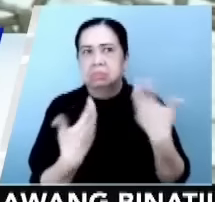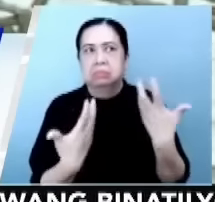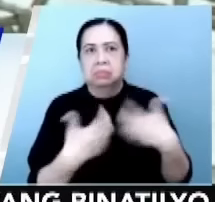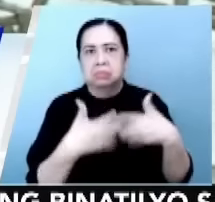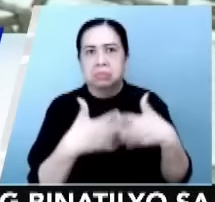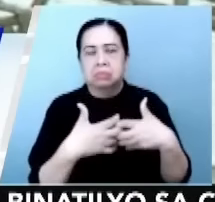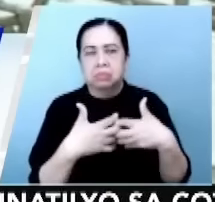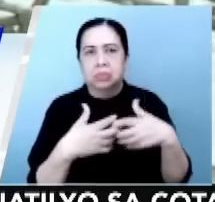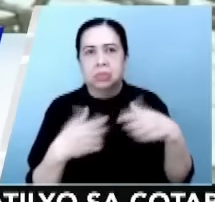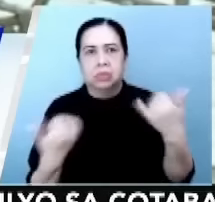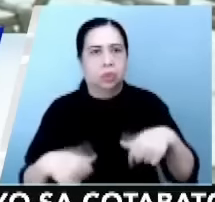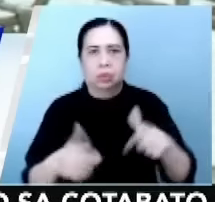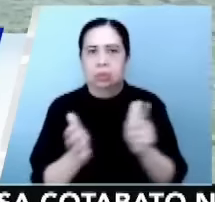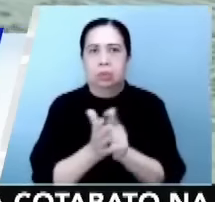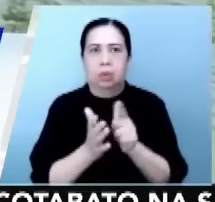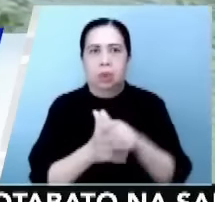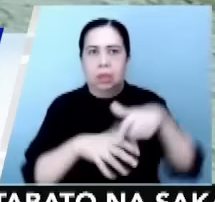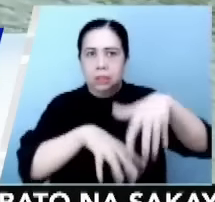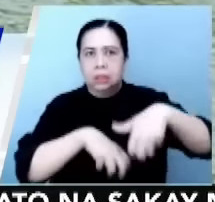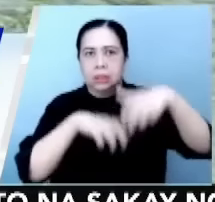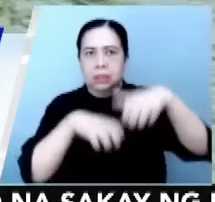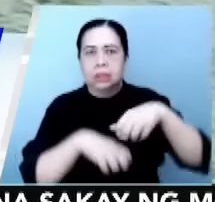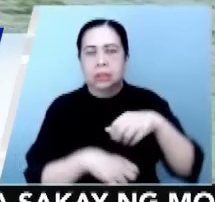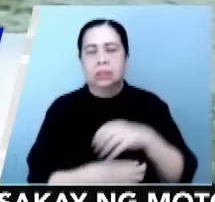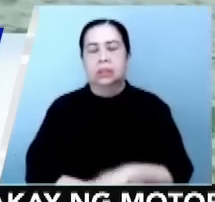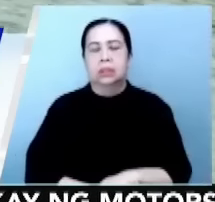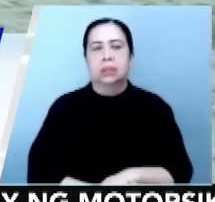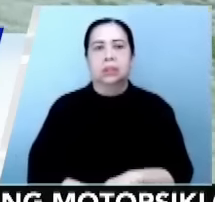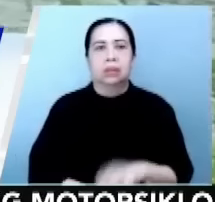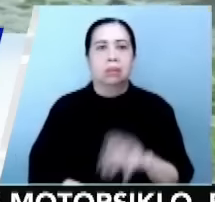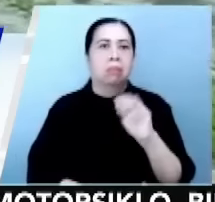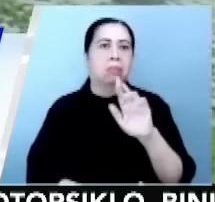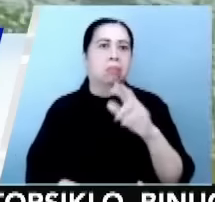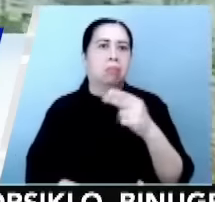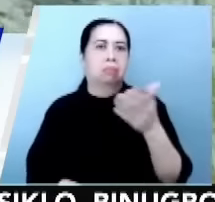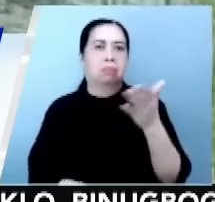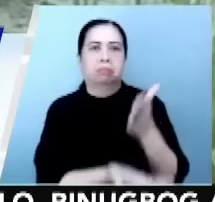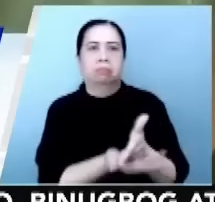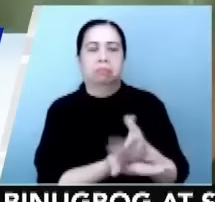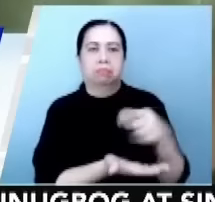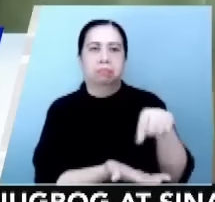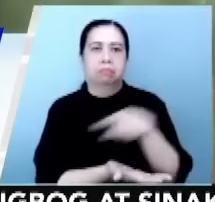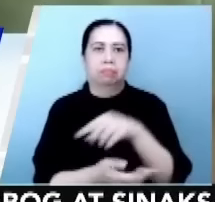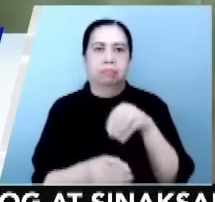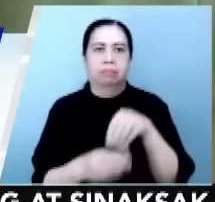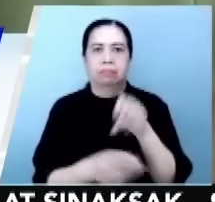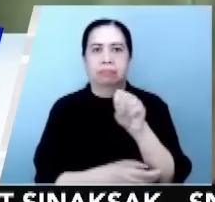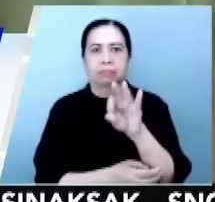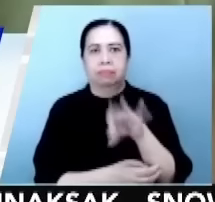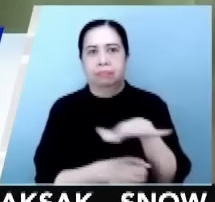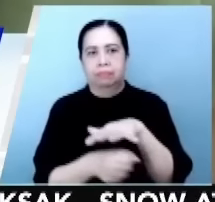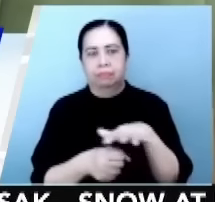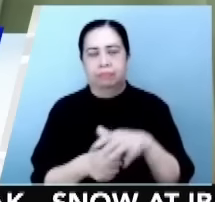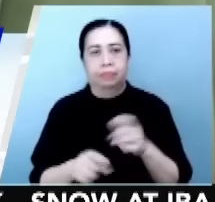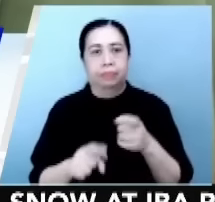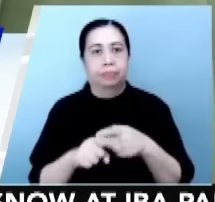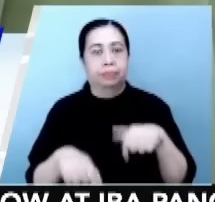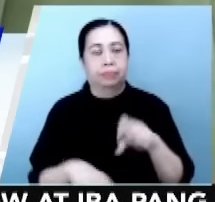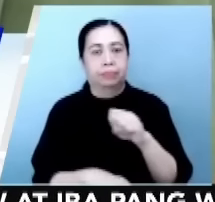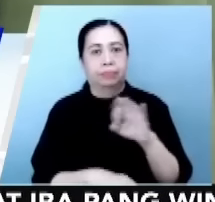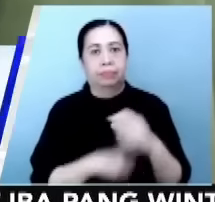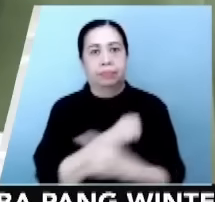lugar na to So pinaalam namin Marso pa ipinatigil ang dring activity sa San Felipe mula rito sa San Felipe Zambales para